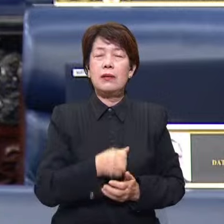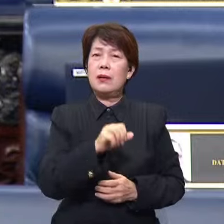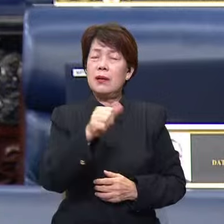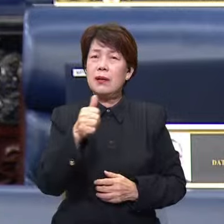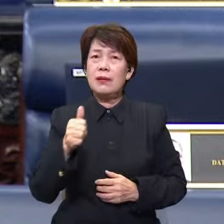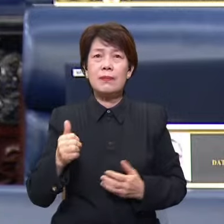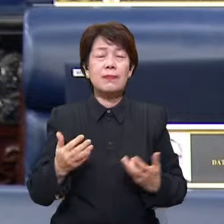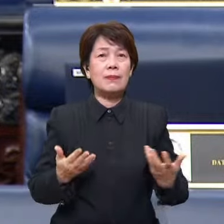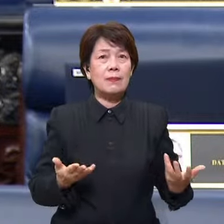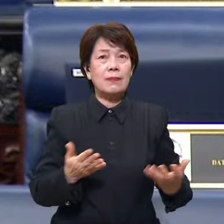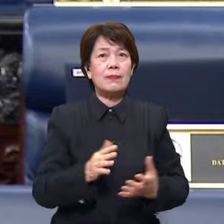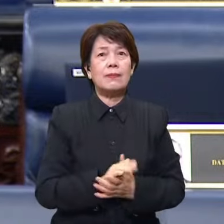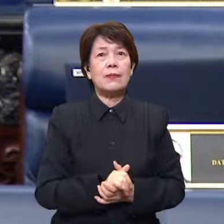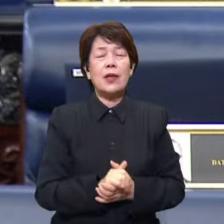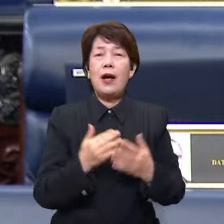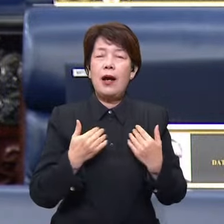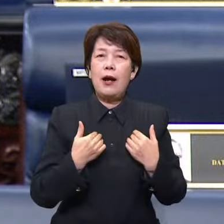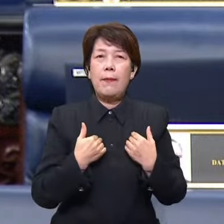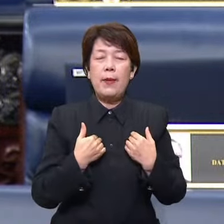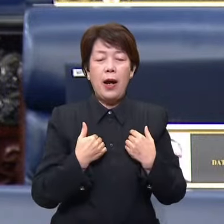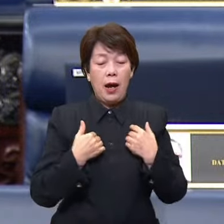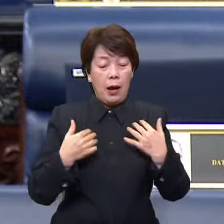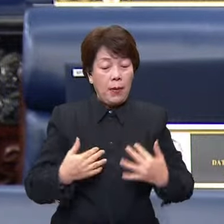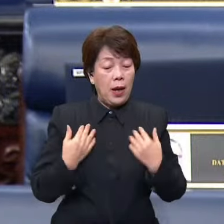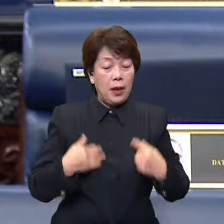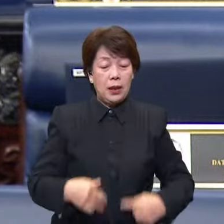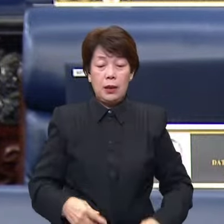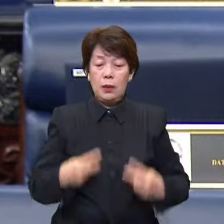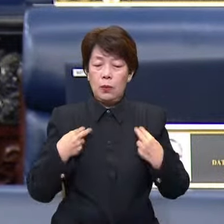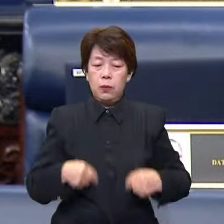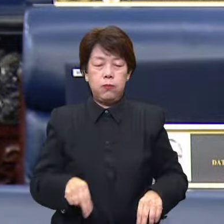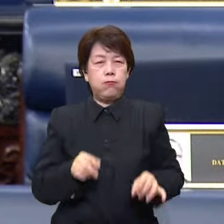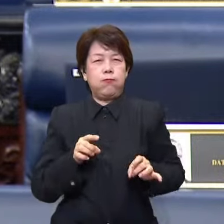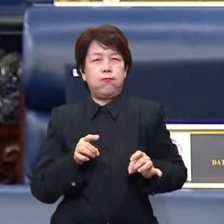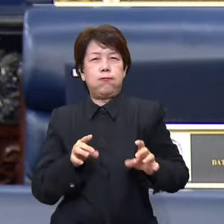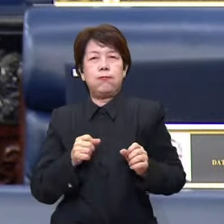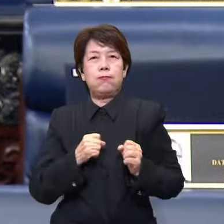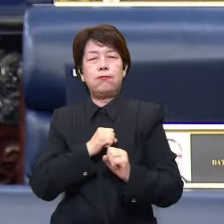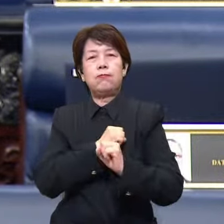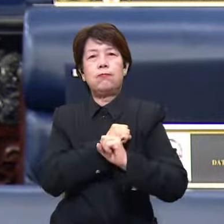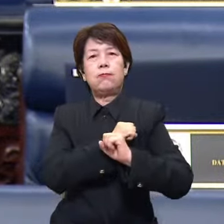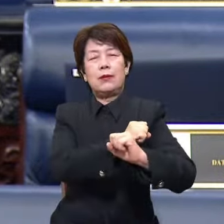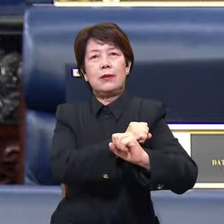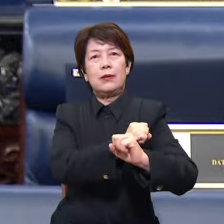dengan kewujudan resisten ataupun rintangan ya daripada